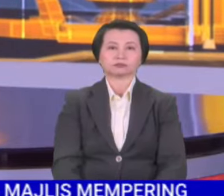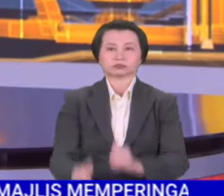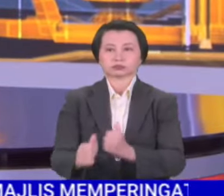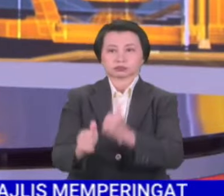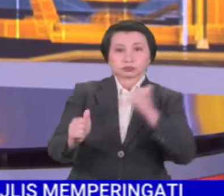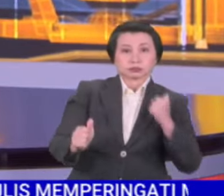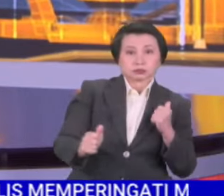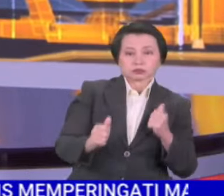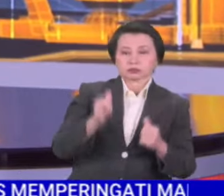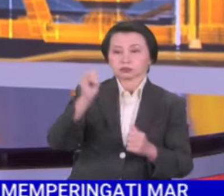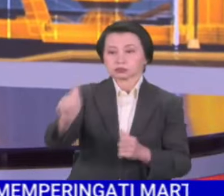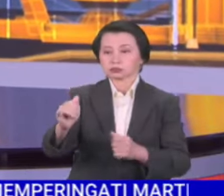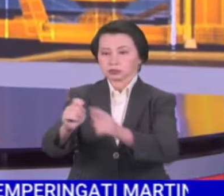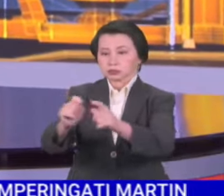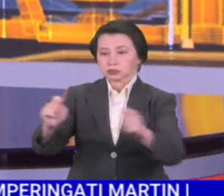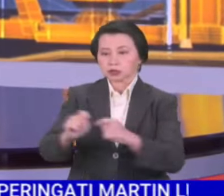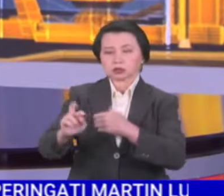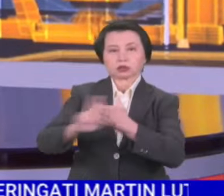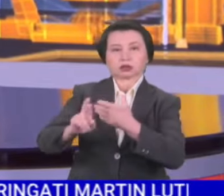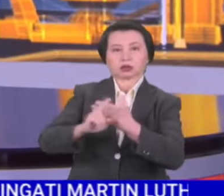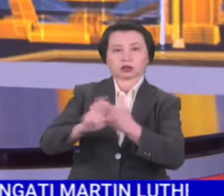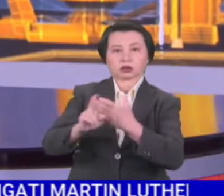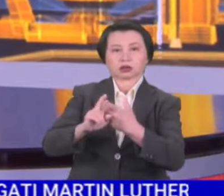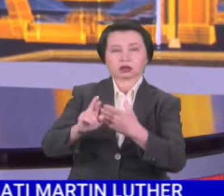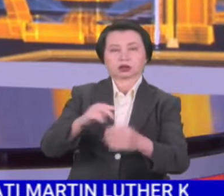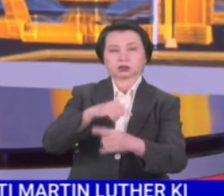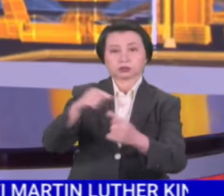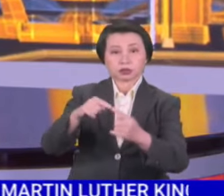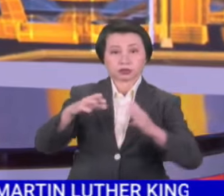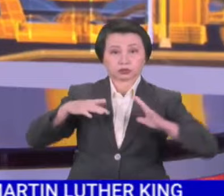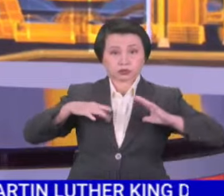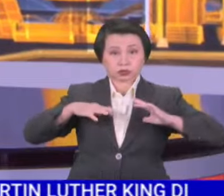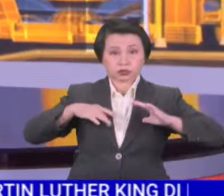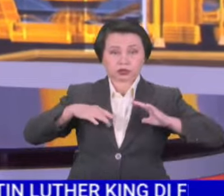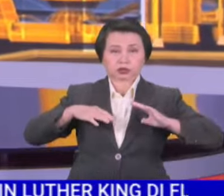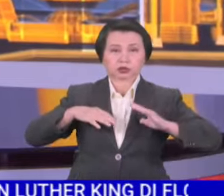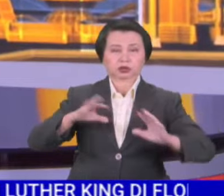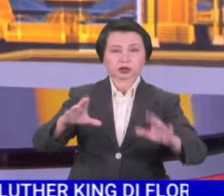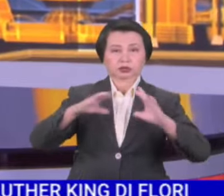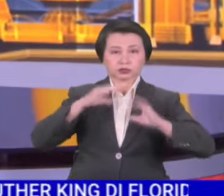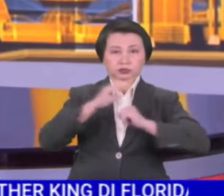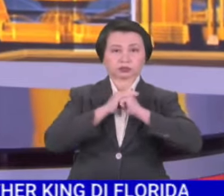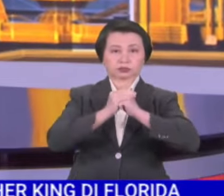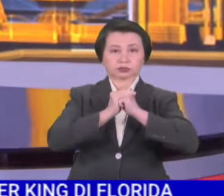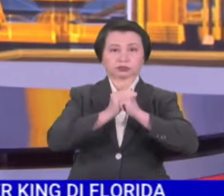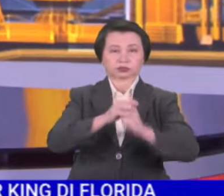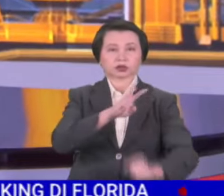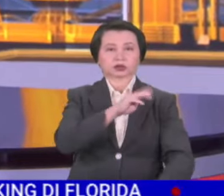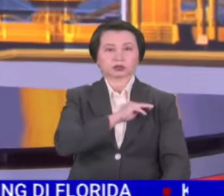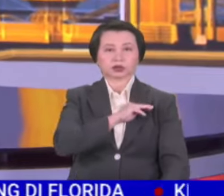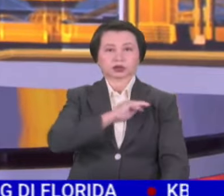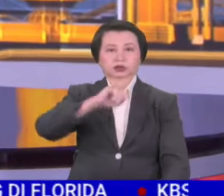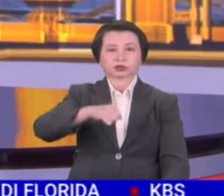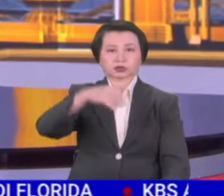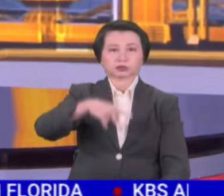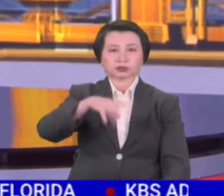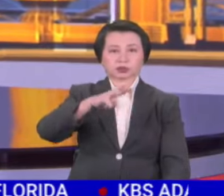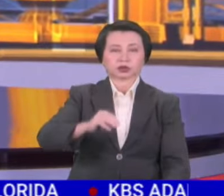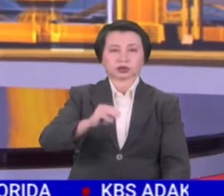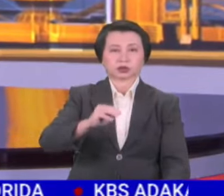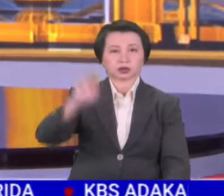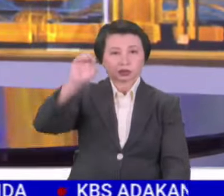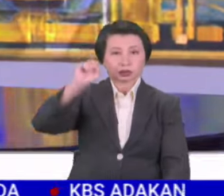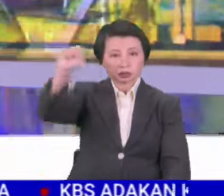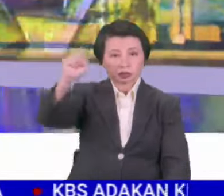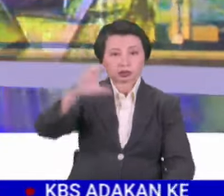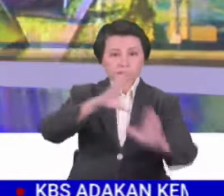kunjungi lokasi-lokasi berisiko bencana pada musim cuti menjelang cuti Tahun Baru Cina menteri di jabatan Bro